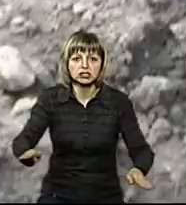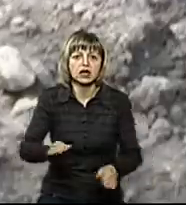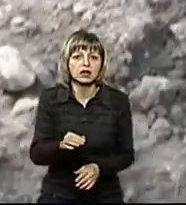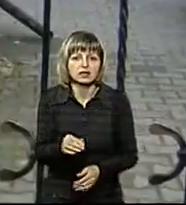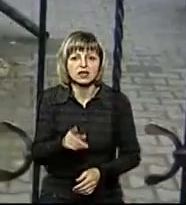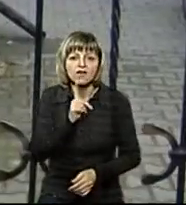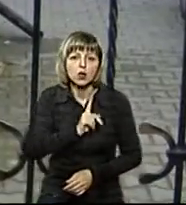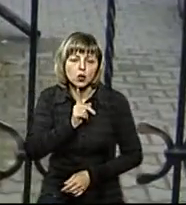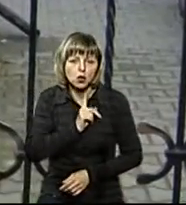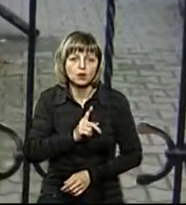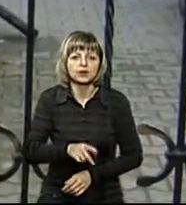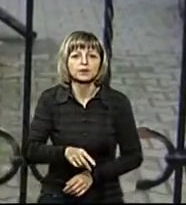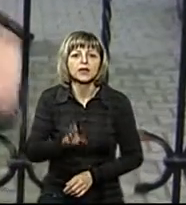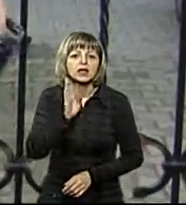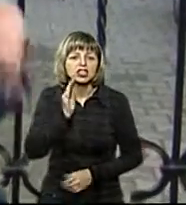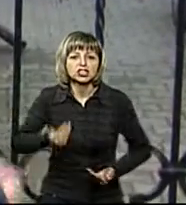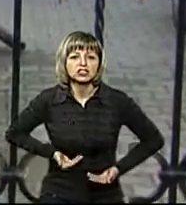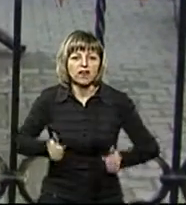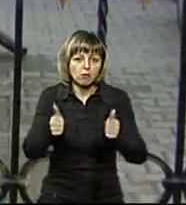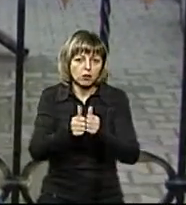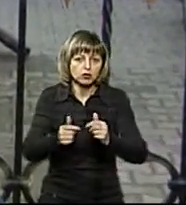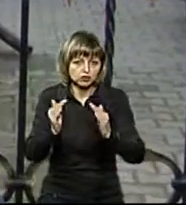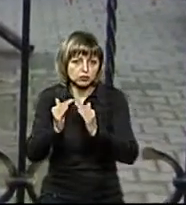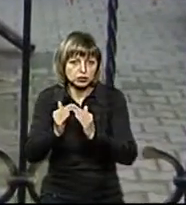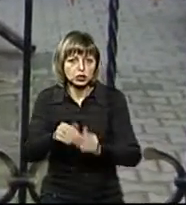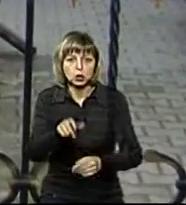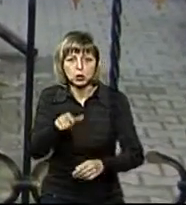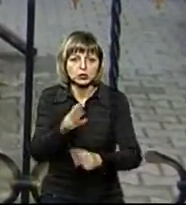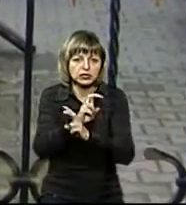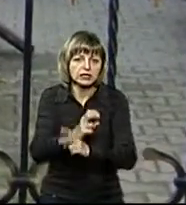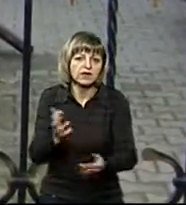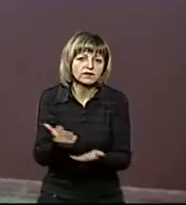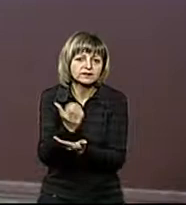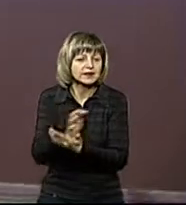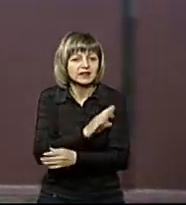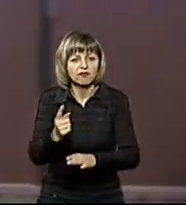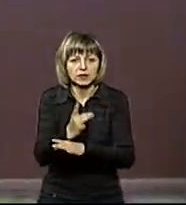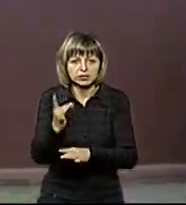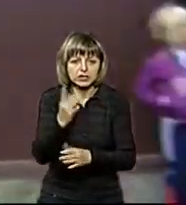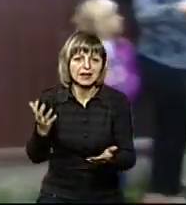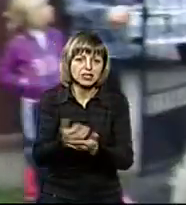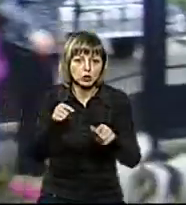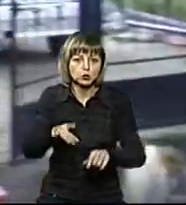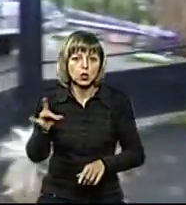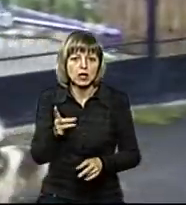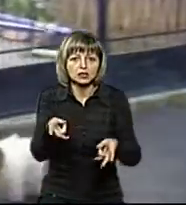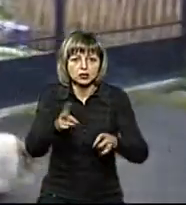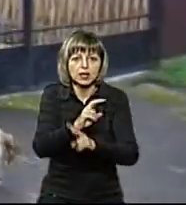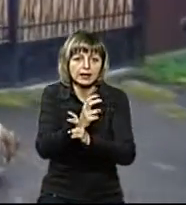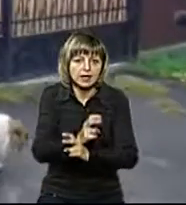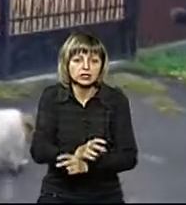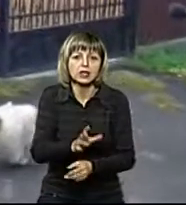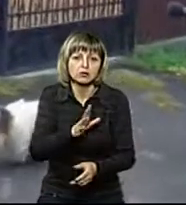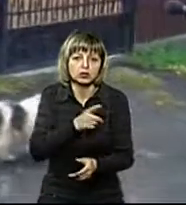у Горохові. Юлія Борисюк живе у будинку поруч. Розповіла, людські останки тут виявляють не вперше. Знайдені цього разу рештки, каже,